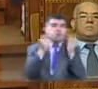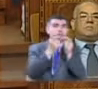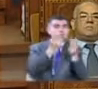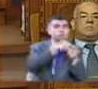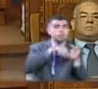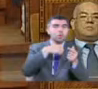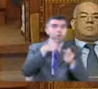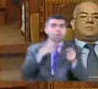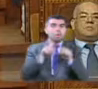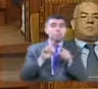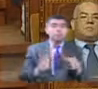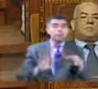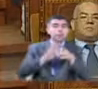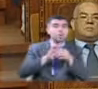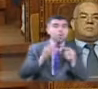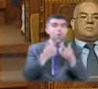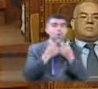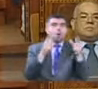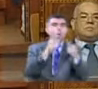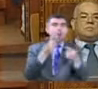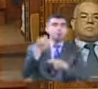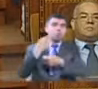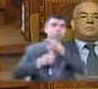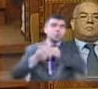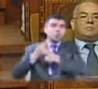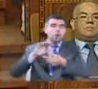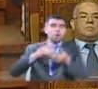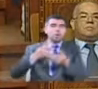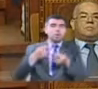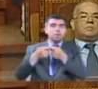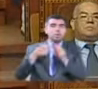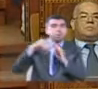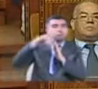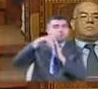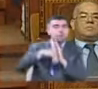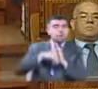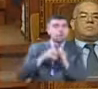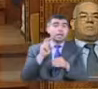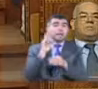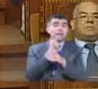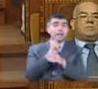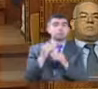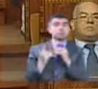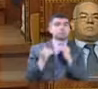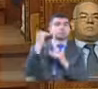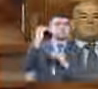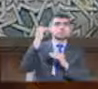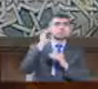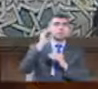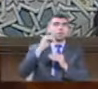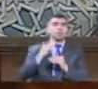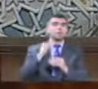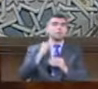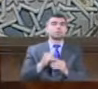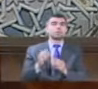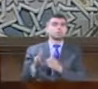الكبير المسجل في اتفاقيات التبادل الحر وكذلك التفاقم المديونية، رغم أن الحكومة استفادت من